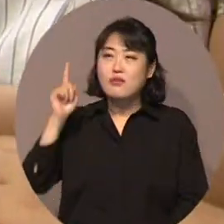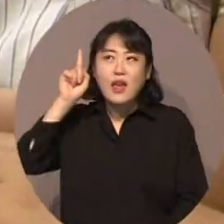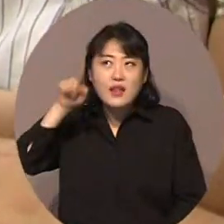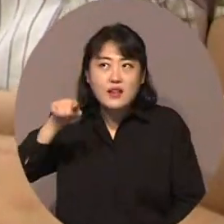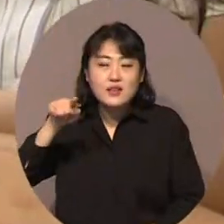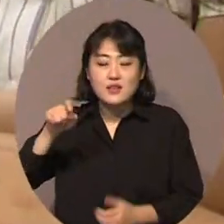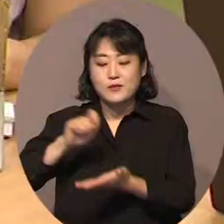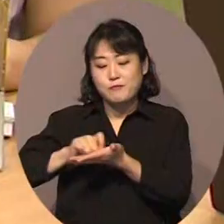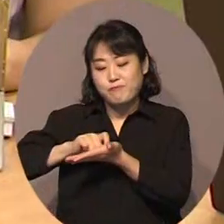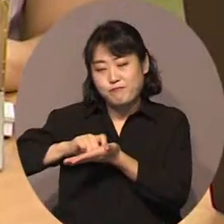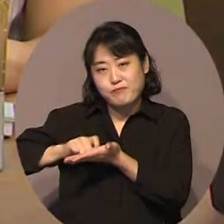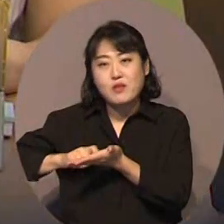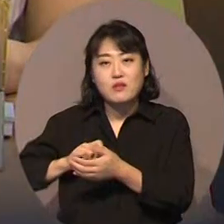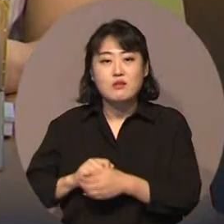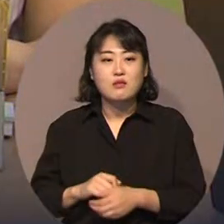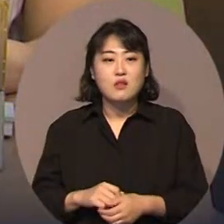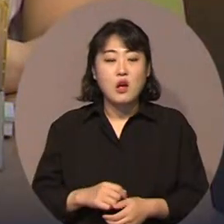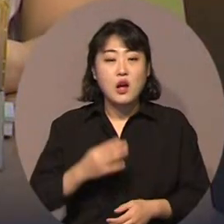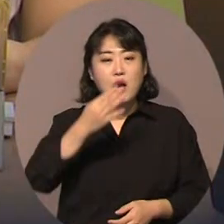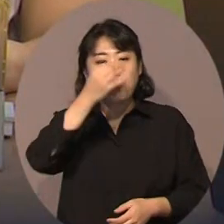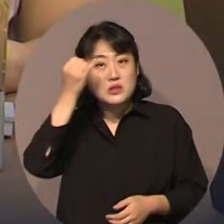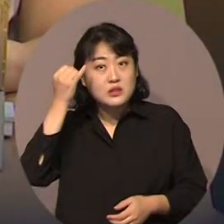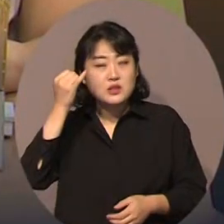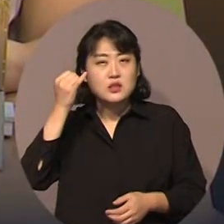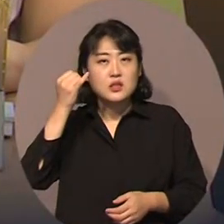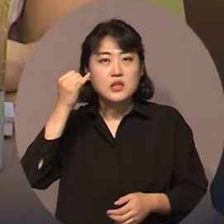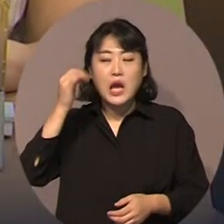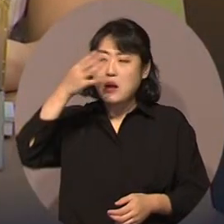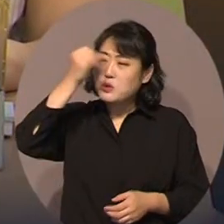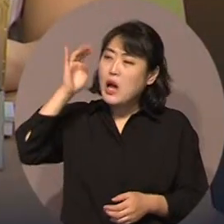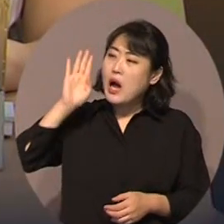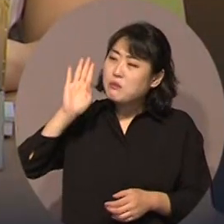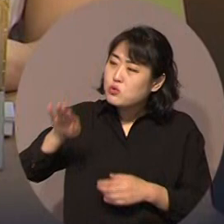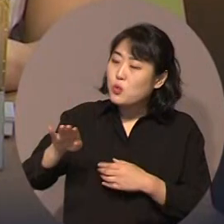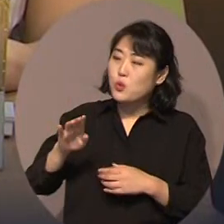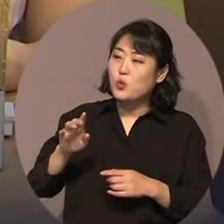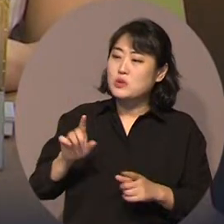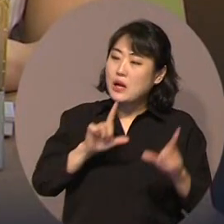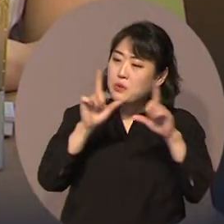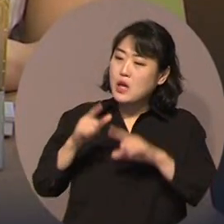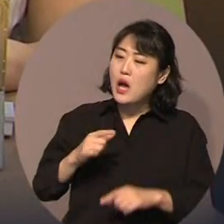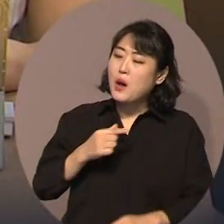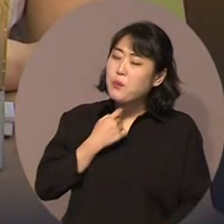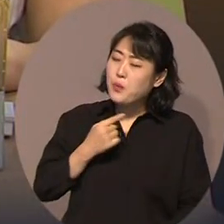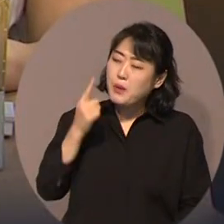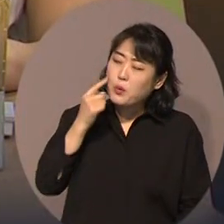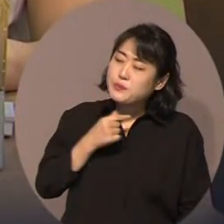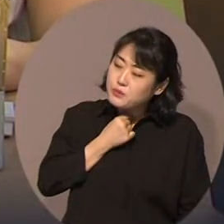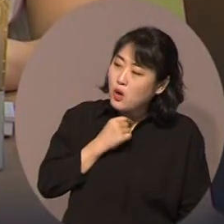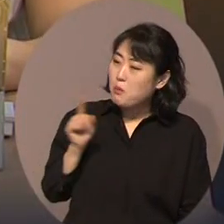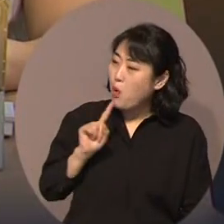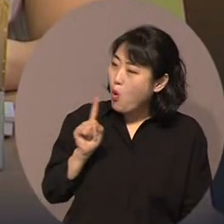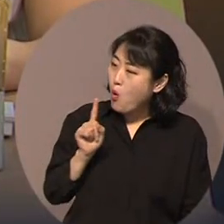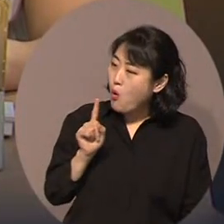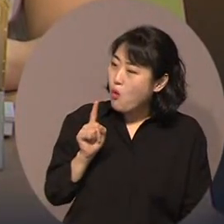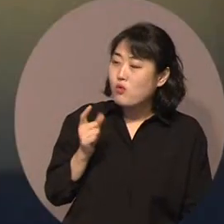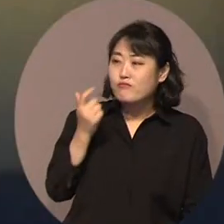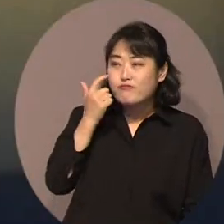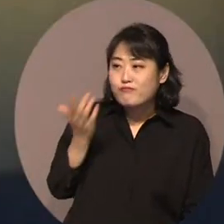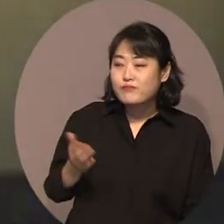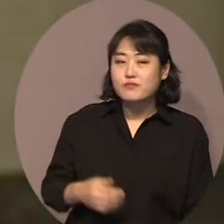기록합니다. 할머니께서 앞으로 살아가면서 해보고 싶은 것들이 무엇인지 여쭤봐도